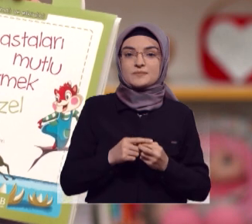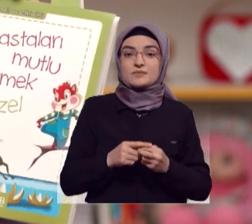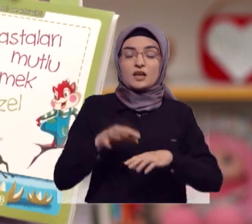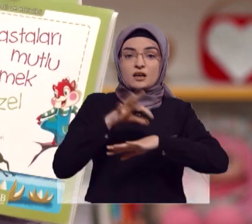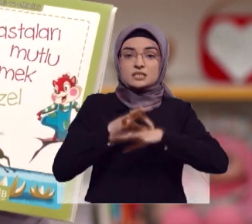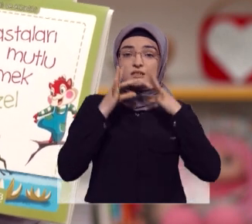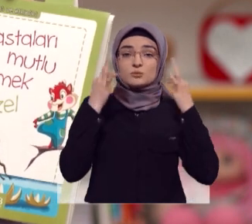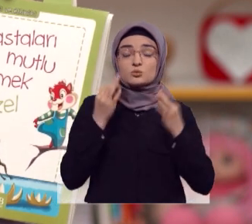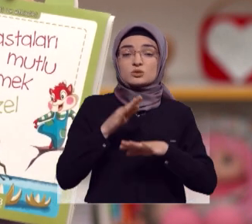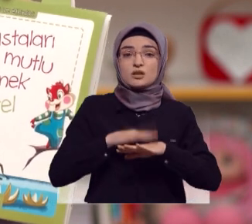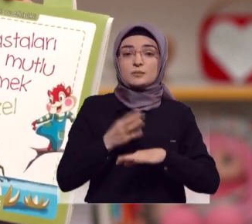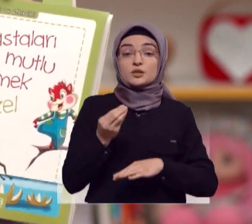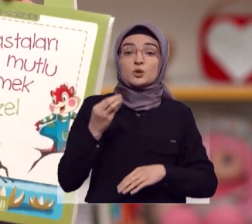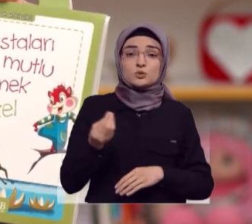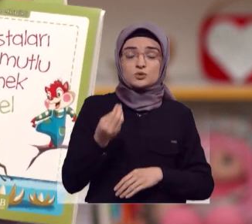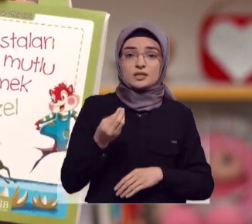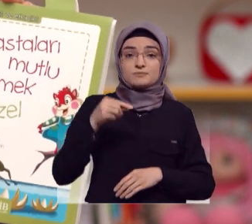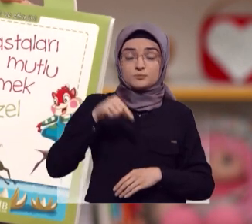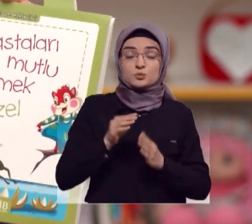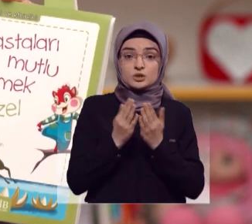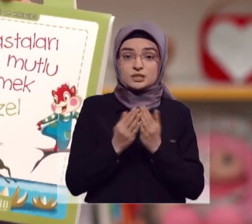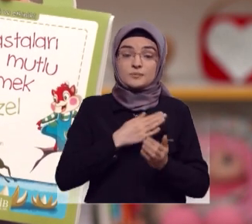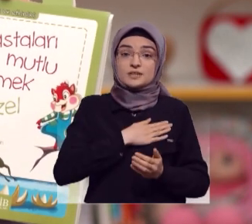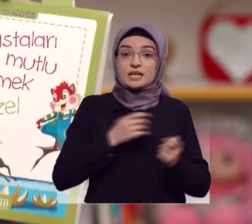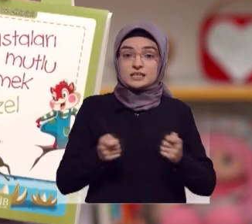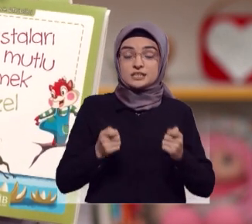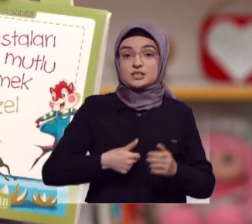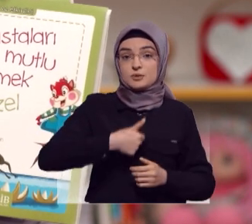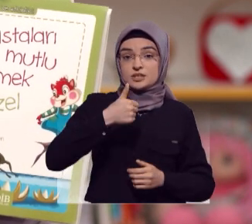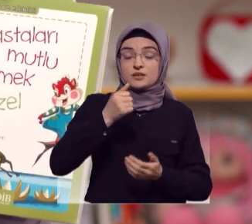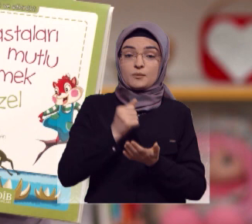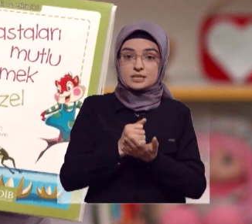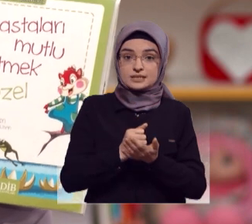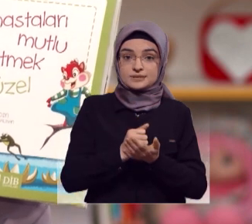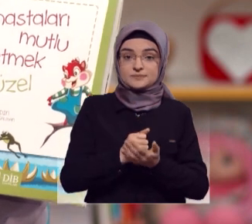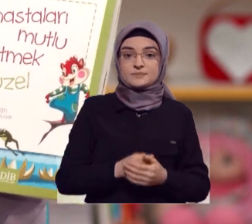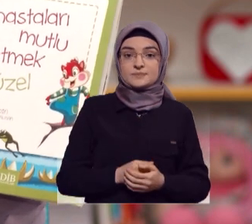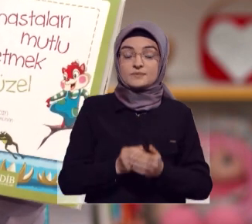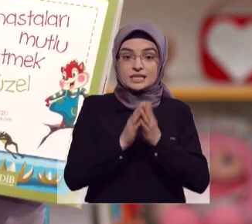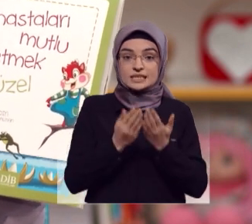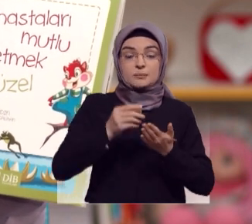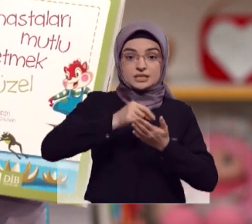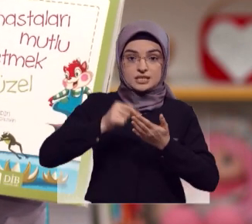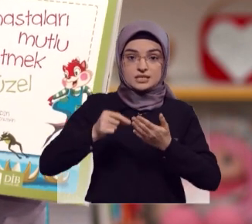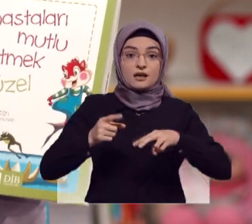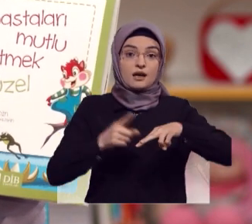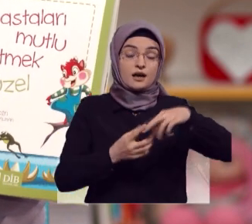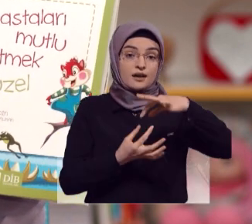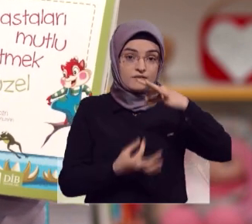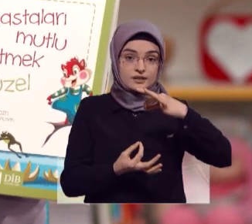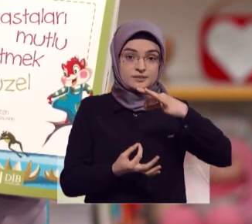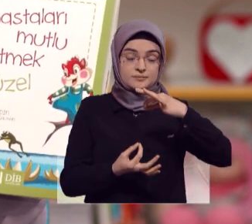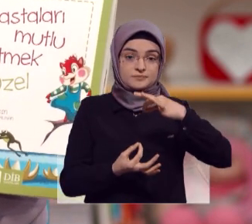kitabı. Bu kitap Diyanet İşleri Başkanlığı tarafından yayınlandı arkadaşlar biliyor musunuz? Kitabın yazarı Arife